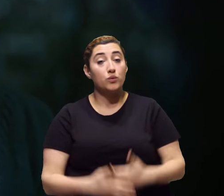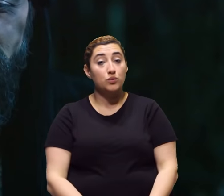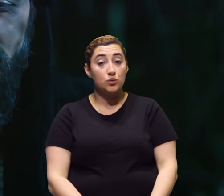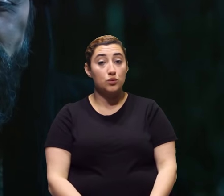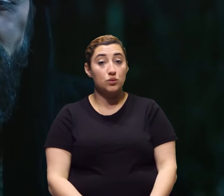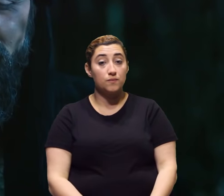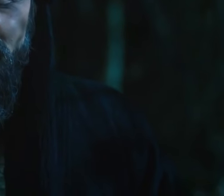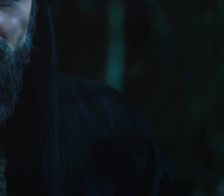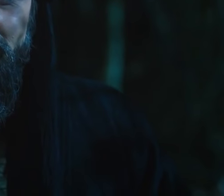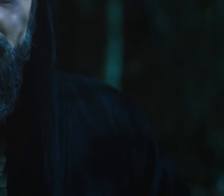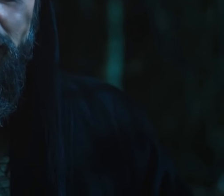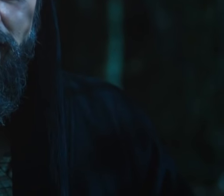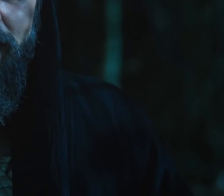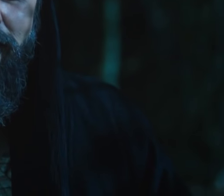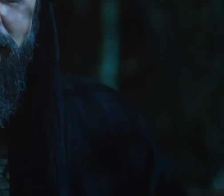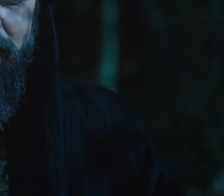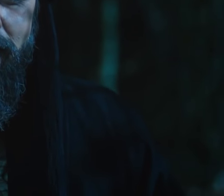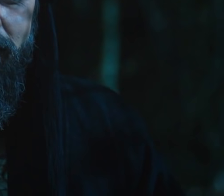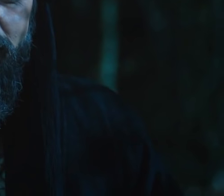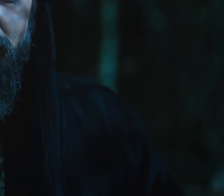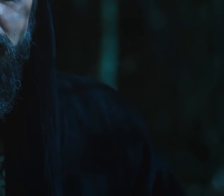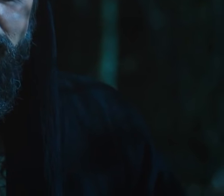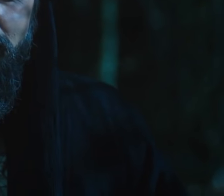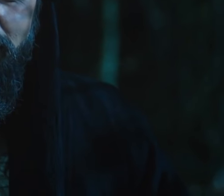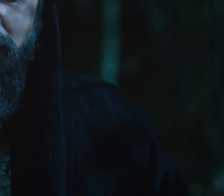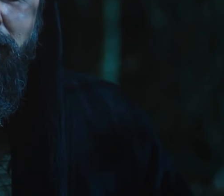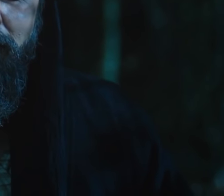şeyhimizle? Yunus dalıp gitti.